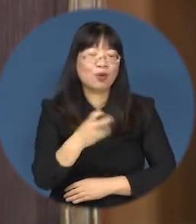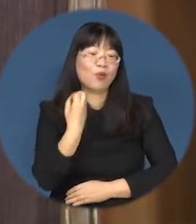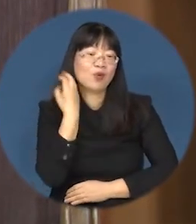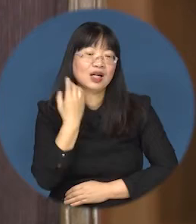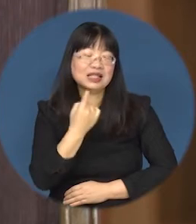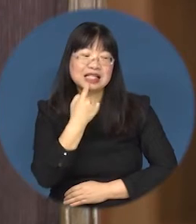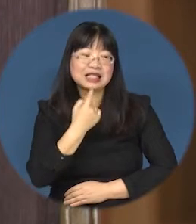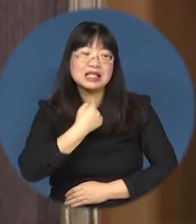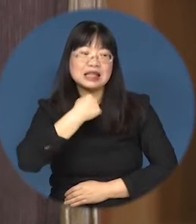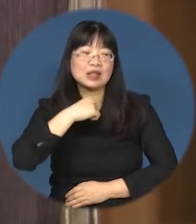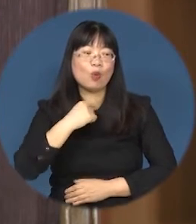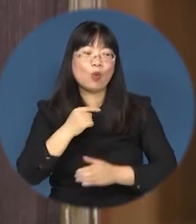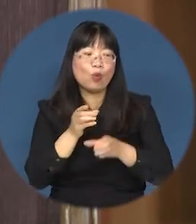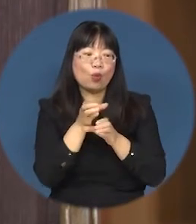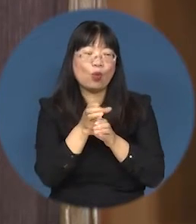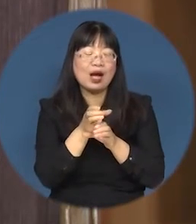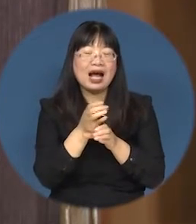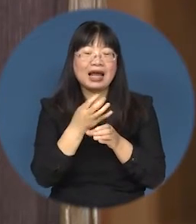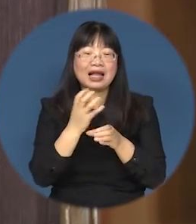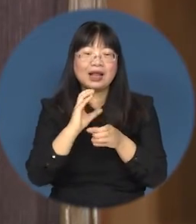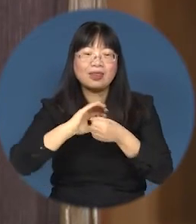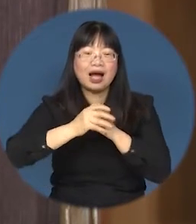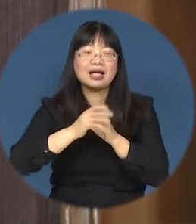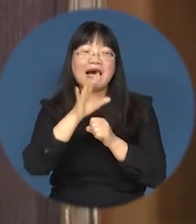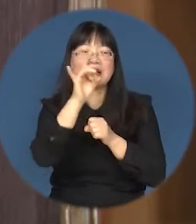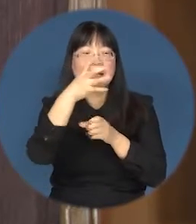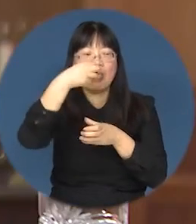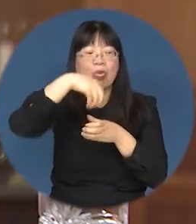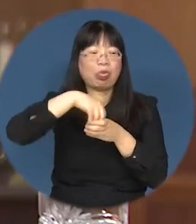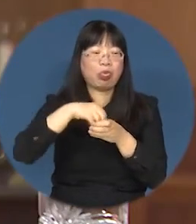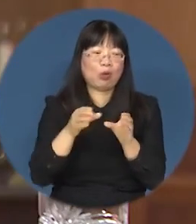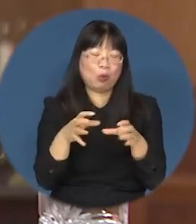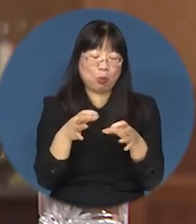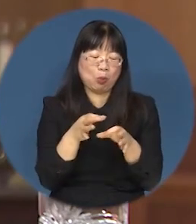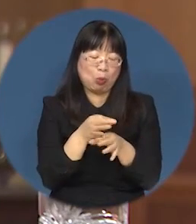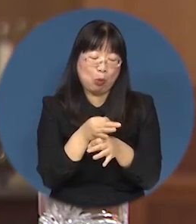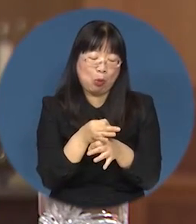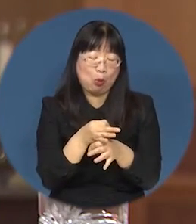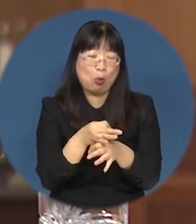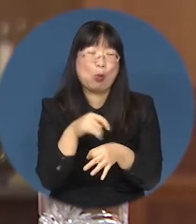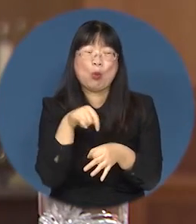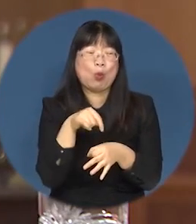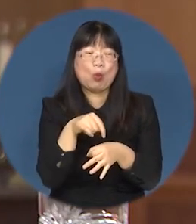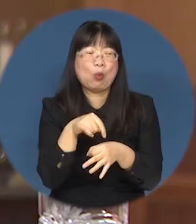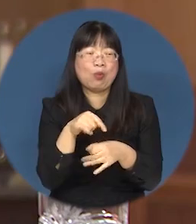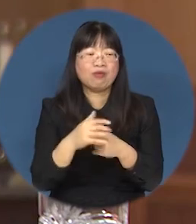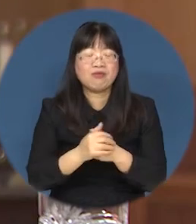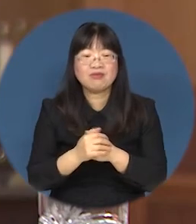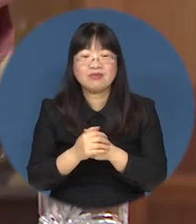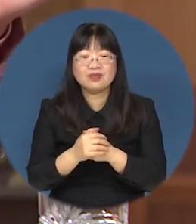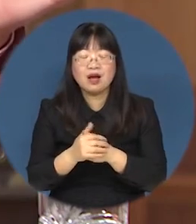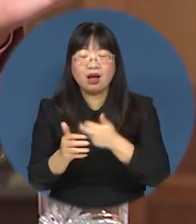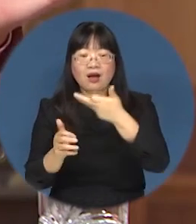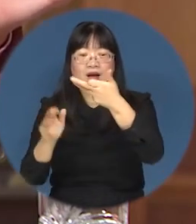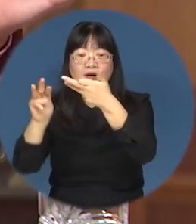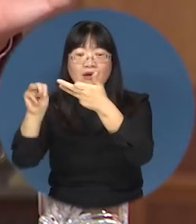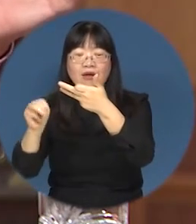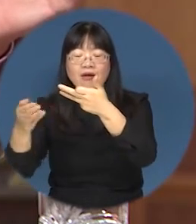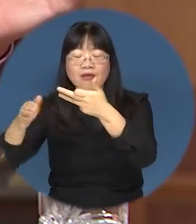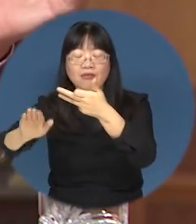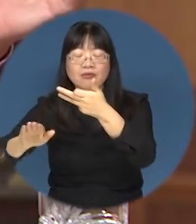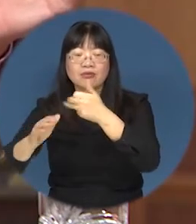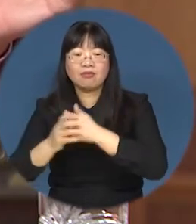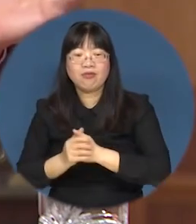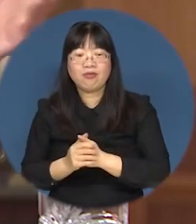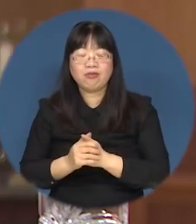있는 그게 우리 사과 하나 정도의 크기밖에 안 됩니다. 그것도 놀랍네요. 예, 예. 그 큰 고래가 18m 뭐 예, 이렇게 되는